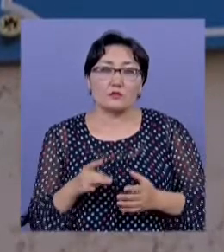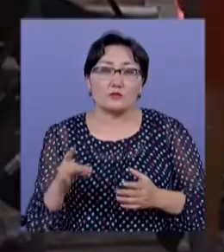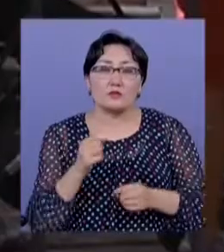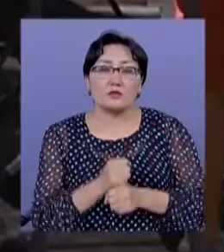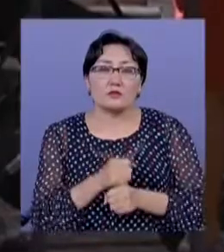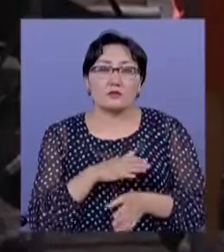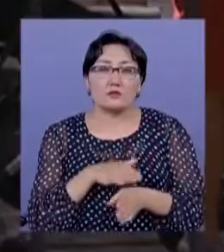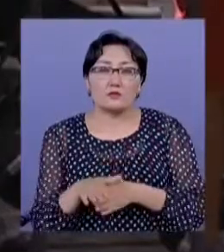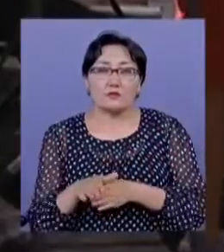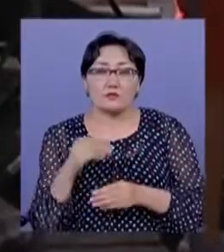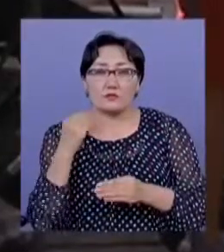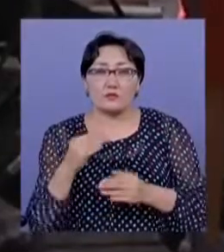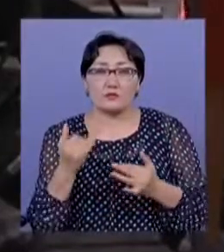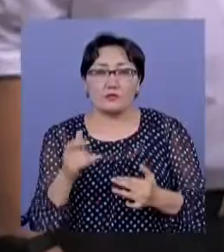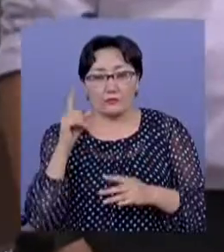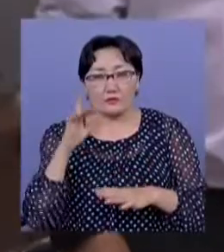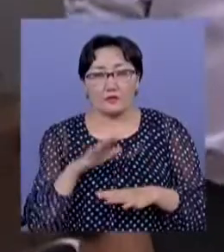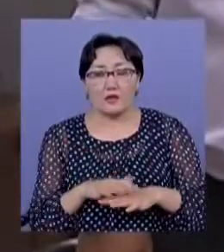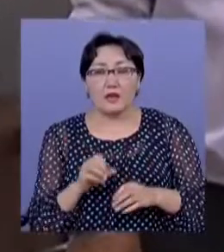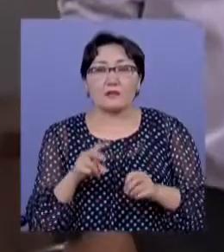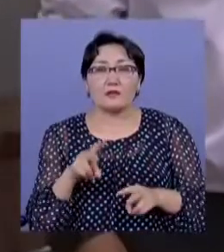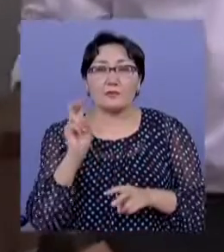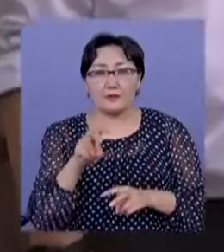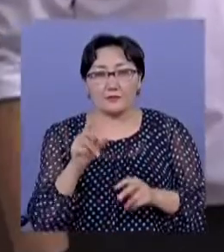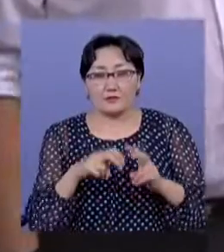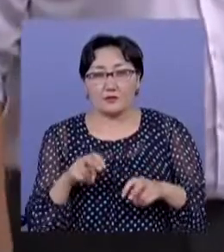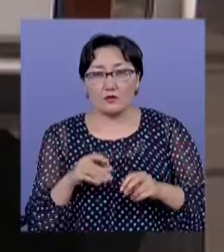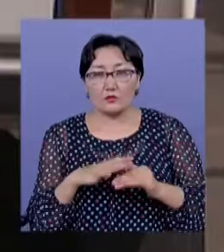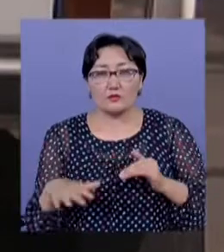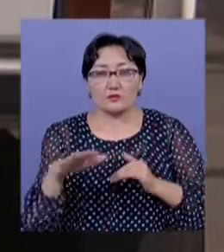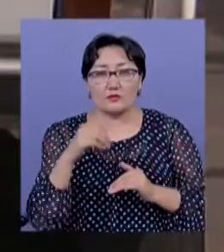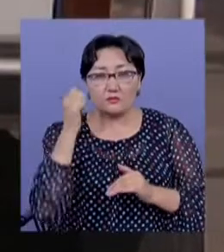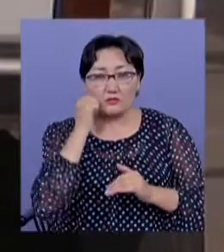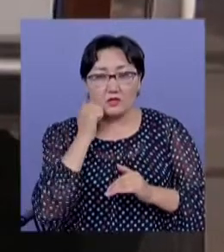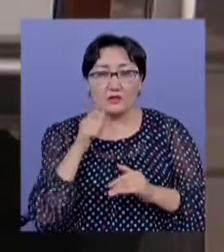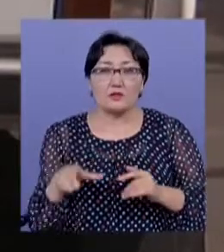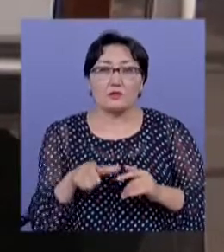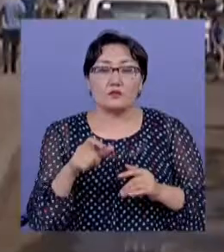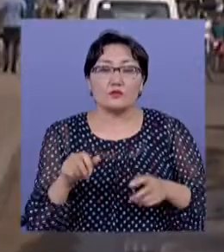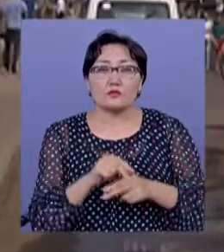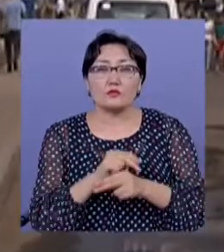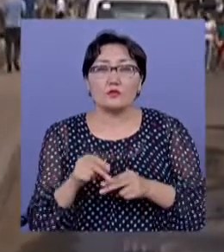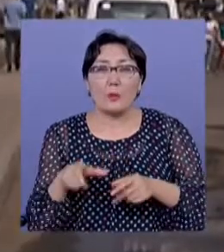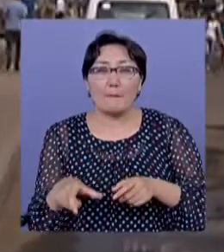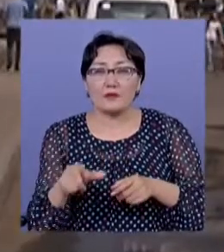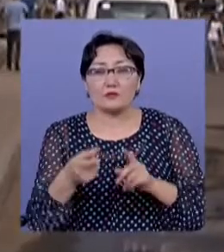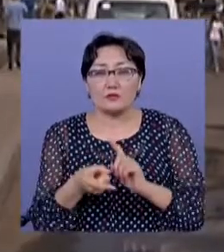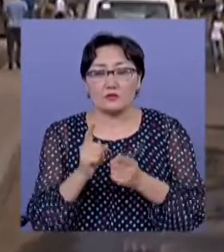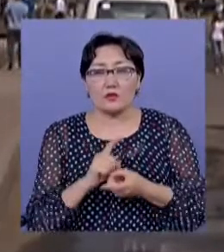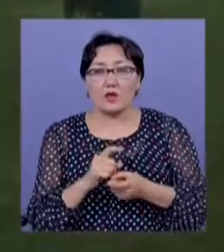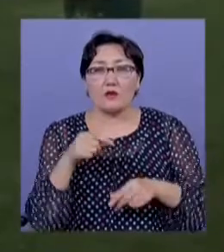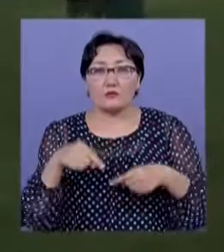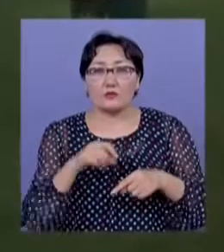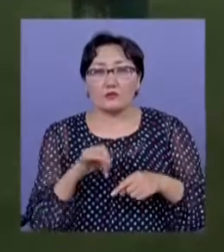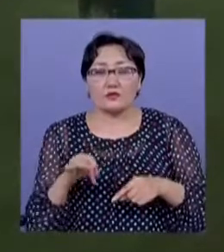жасалған жұмыстардың сапасын бүгін Алматы әкімі арнайы барып тексерді. Ауладағы тозығы жеткен жолдар жөнделіп, бордюрлар ауыстырылған. Футбол